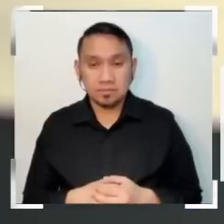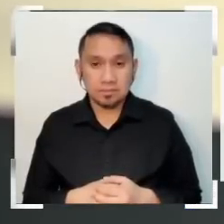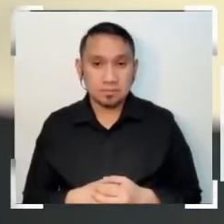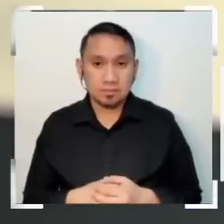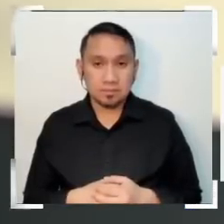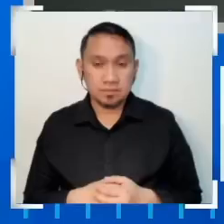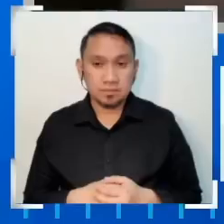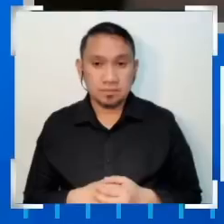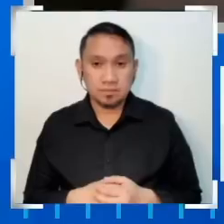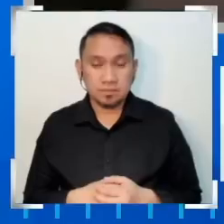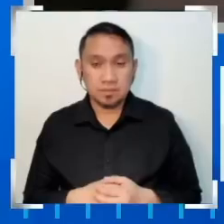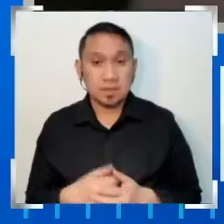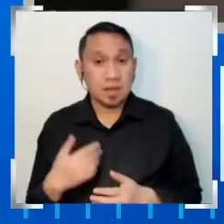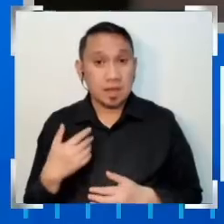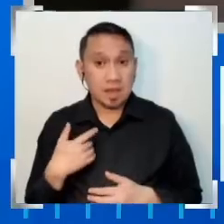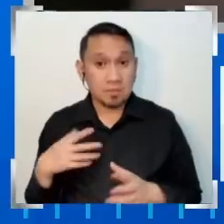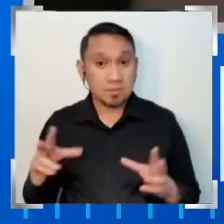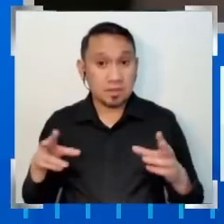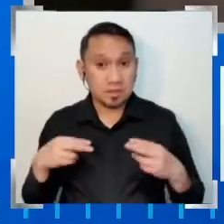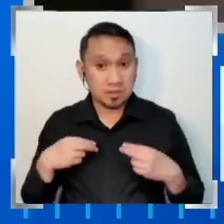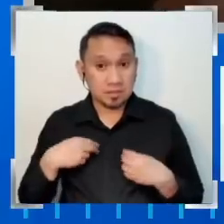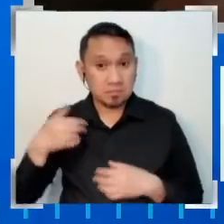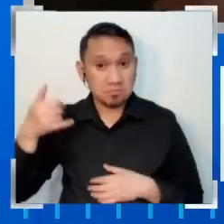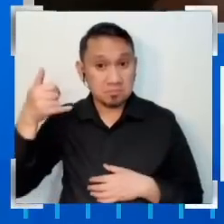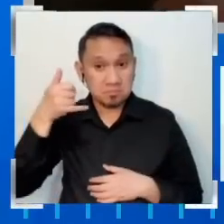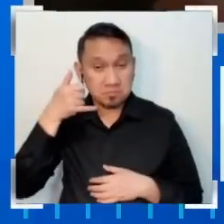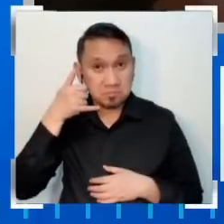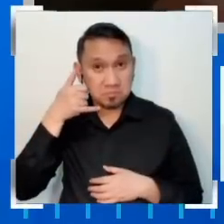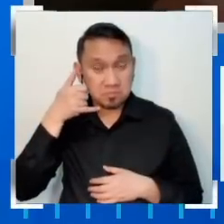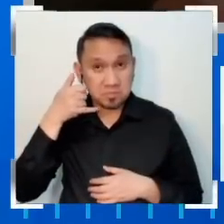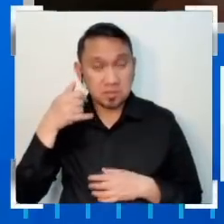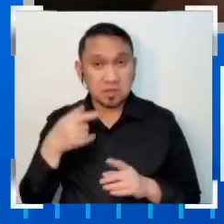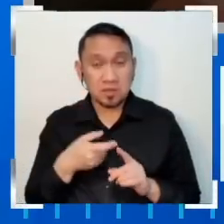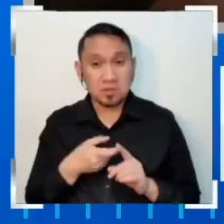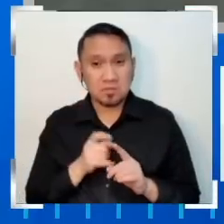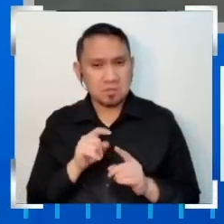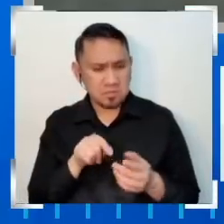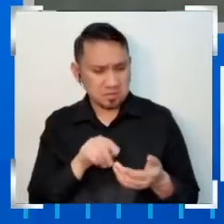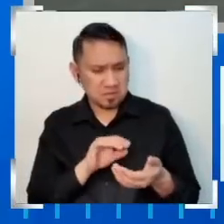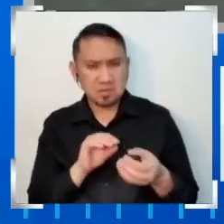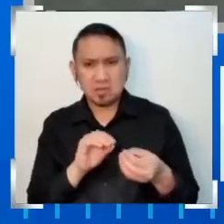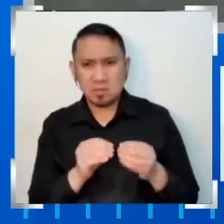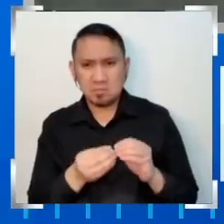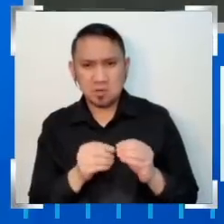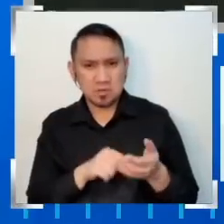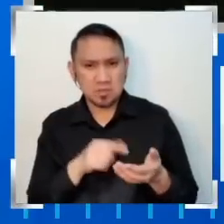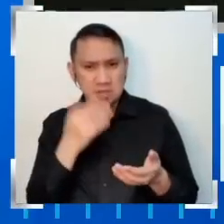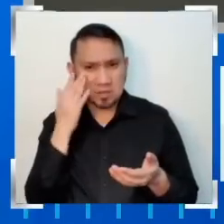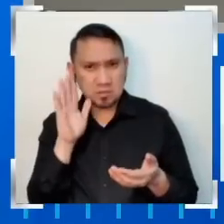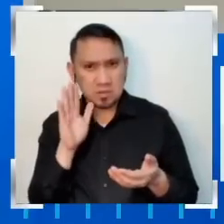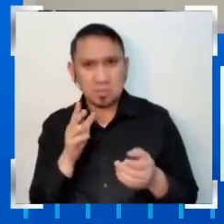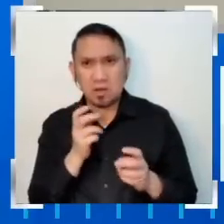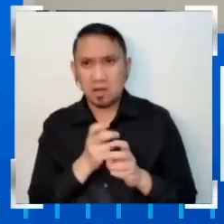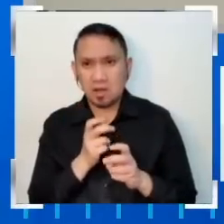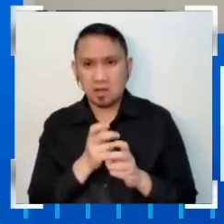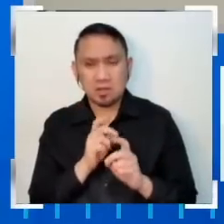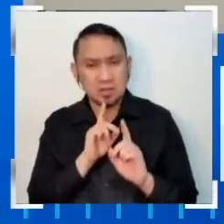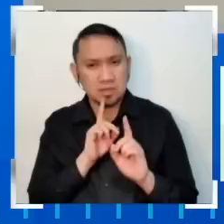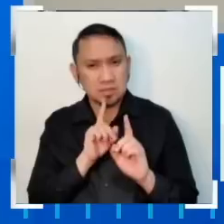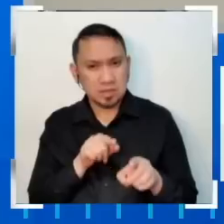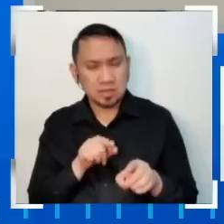Kapag nakatanggap ka ng tawag na isang ring lang at mula sa numerong di kilala, mag-ingat sa pag-text at pagsagot. Ayon sa